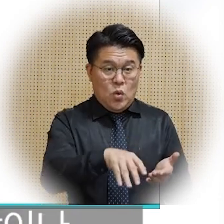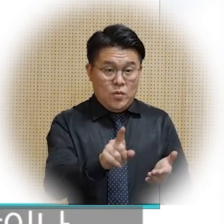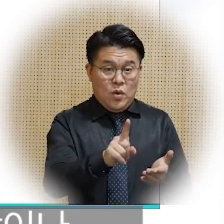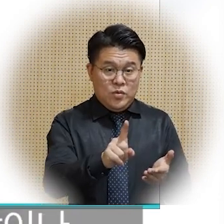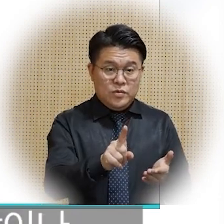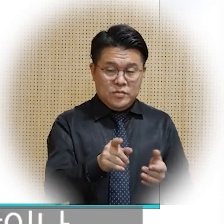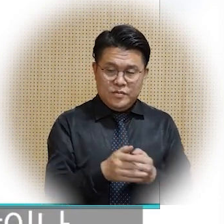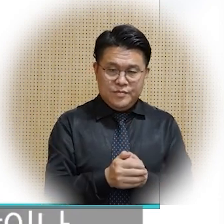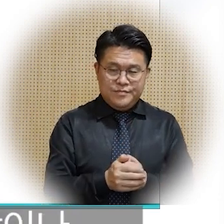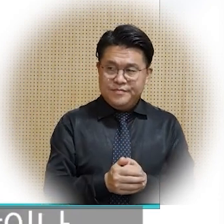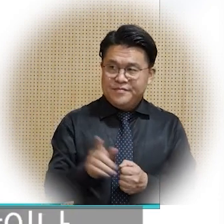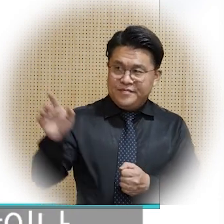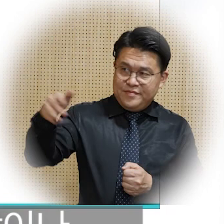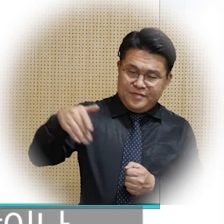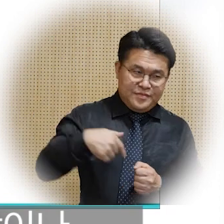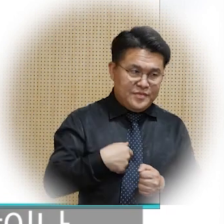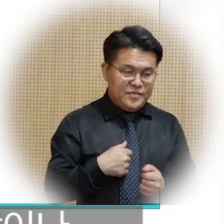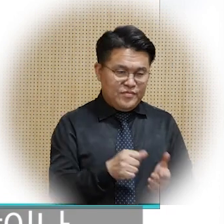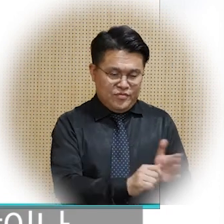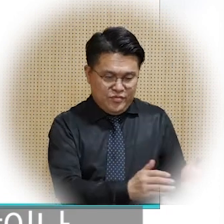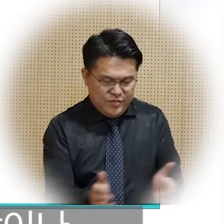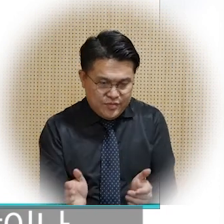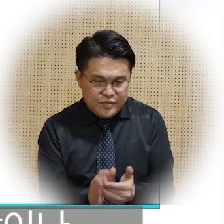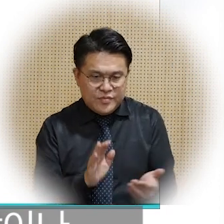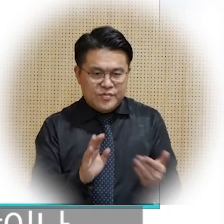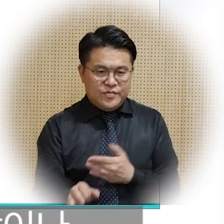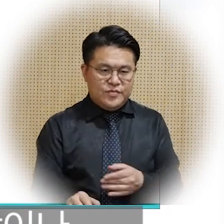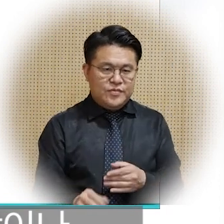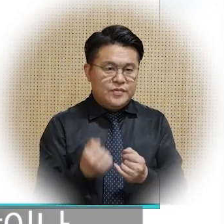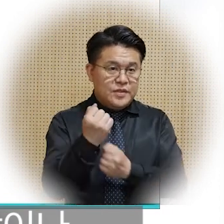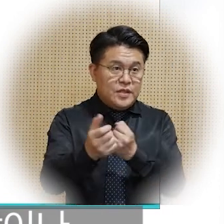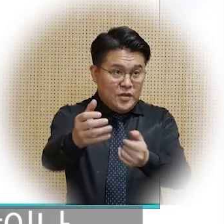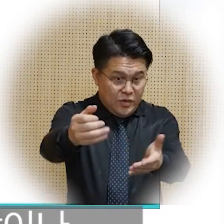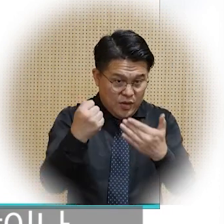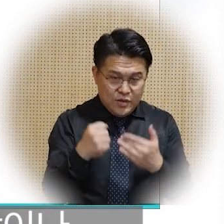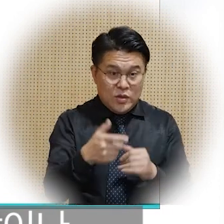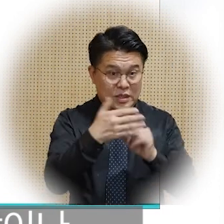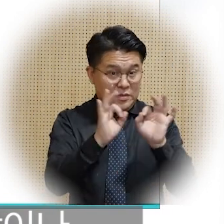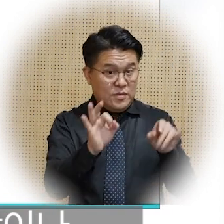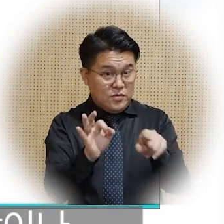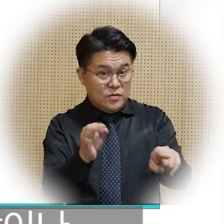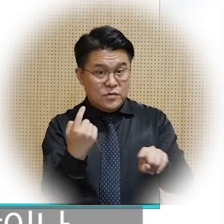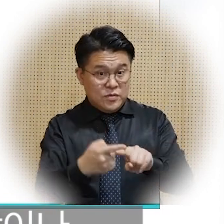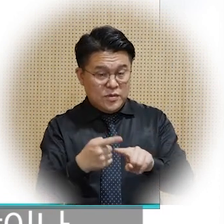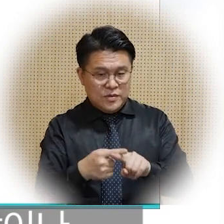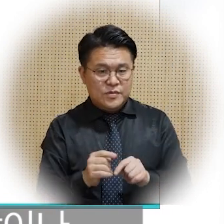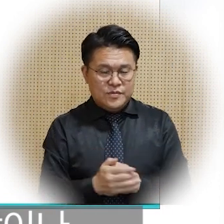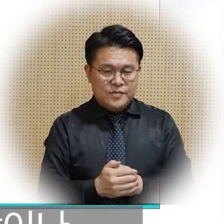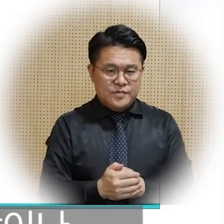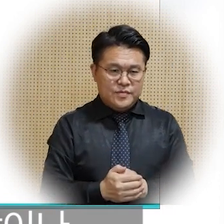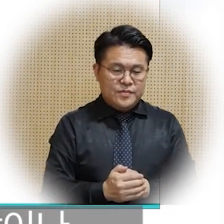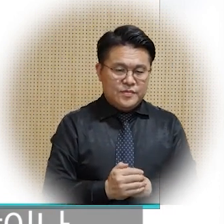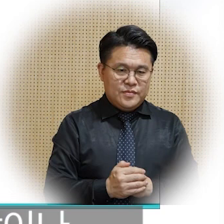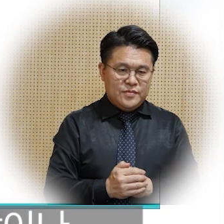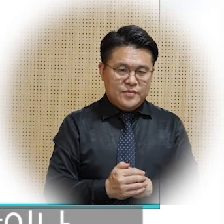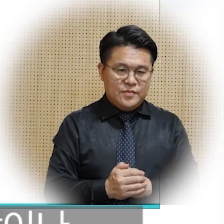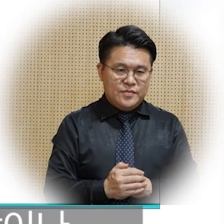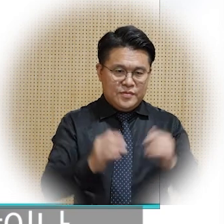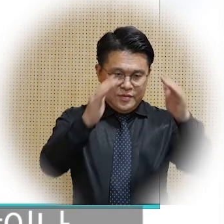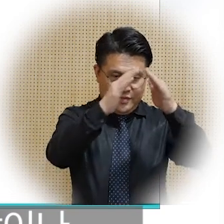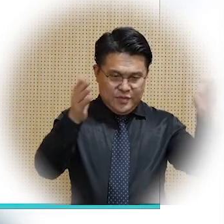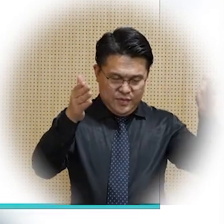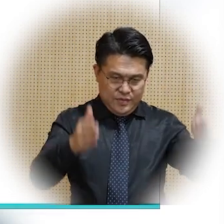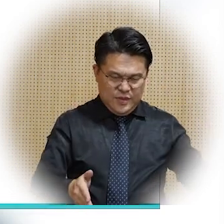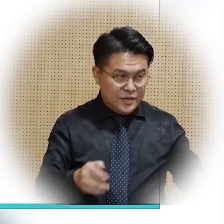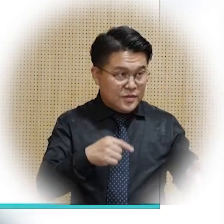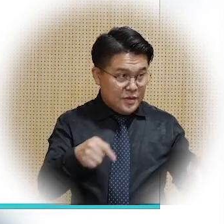그 동사무소에 가서 이제 주차장이나 이런 데서 공간을 이렇게 여기 사진에 있는 것처럼